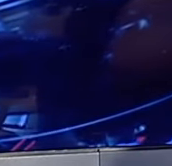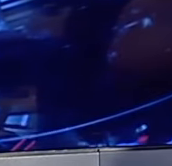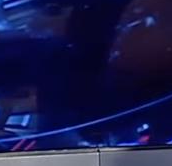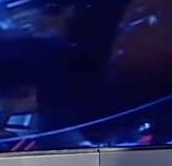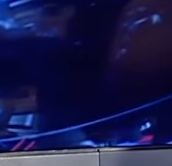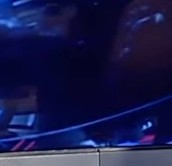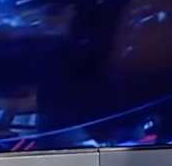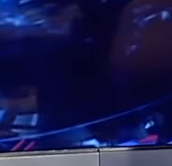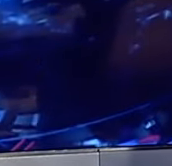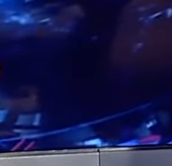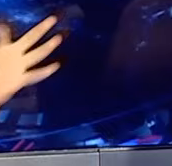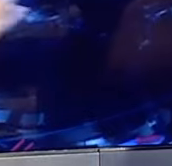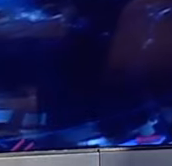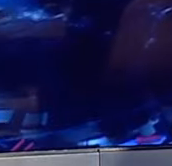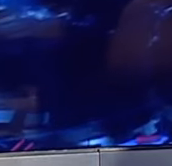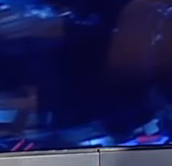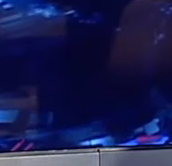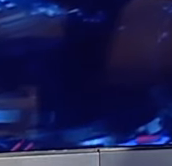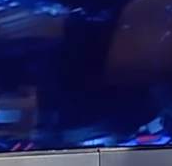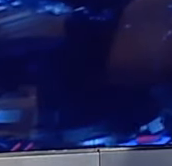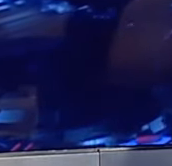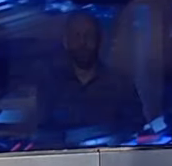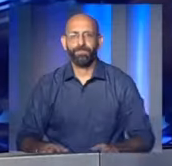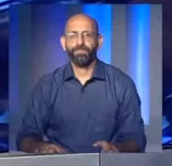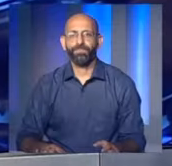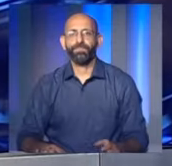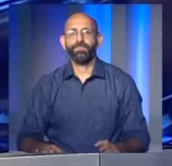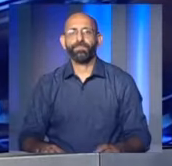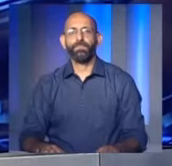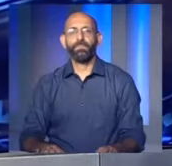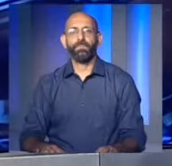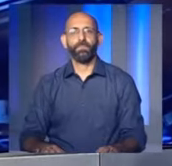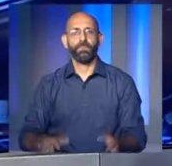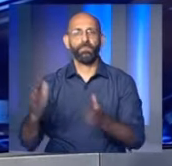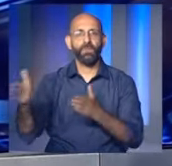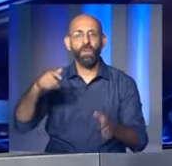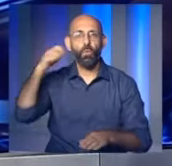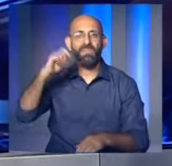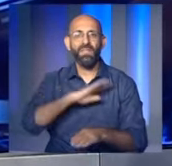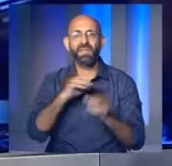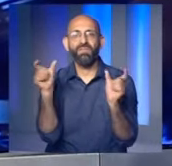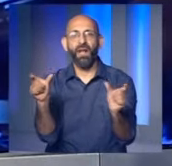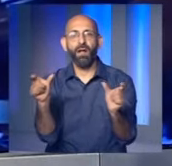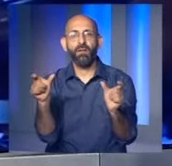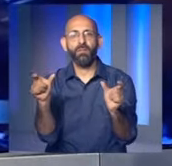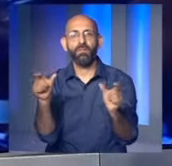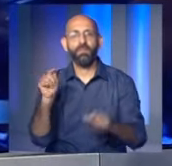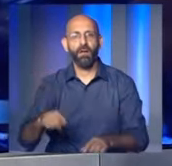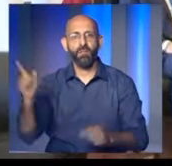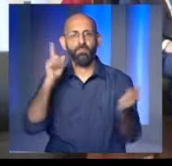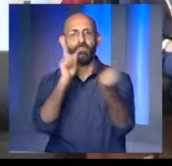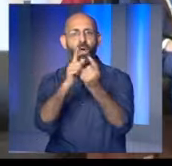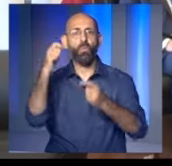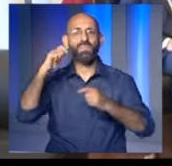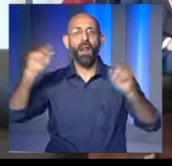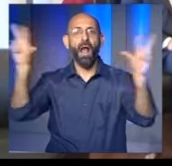والمدعين ومقاضاتهم ومعاقبتهم إذا اقتضى الأمر. التقى وزير الدفاع الوطني موريس سليم في مكتبه في